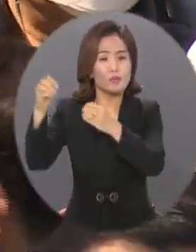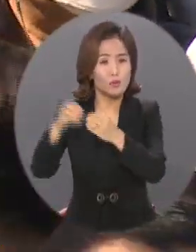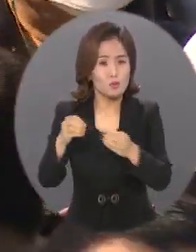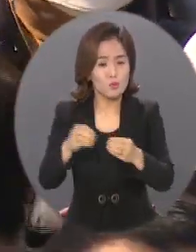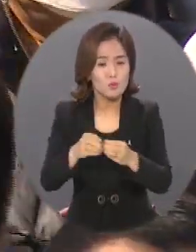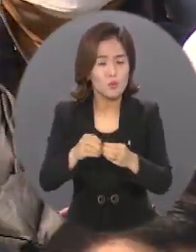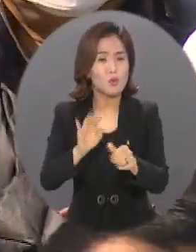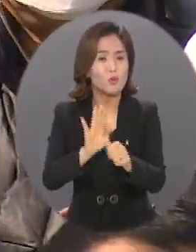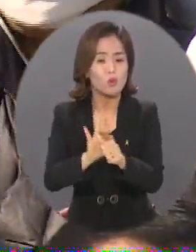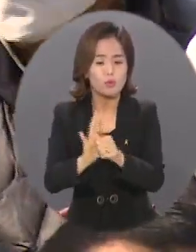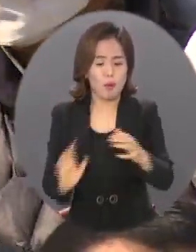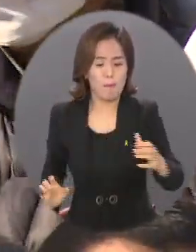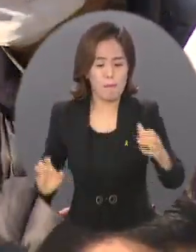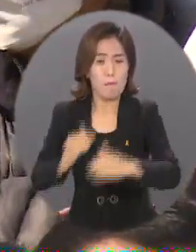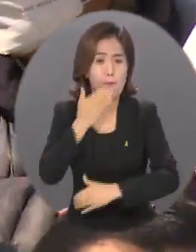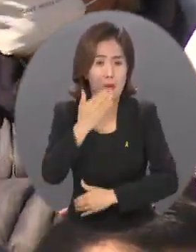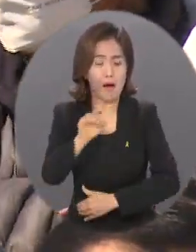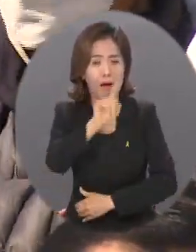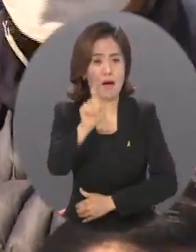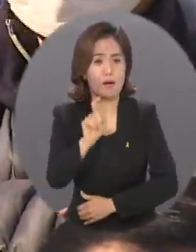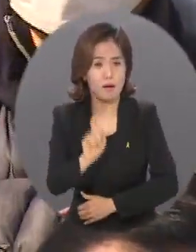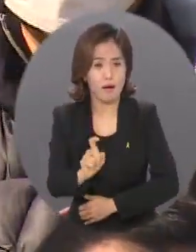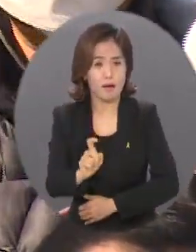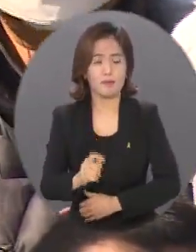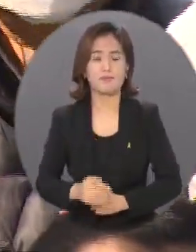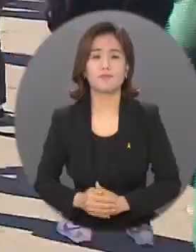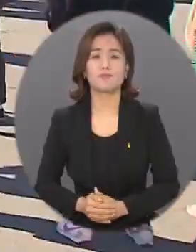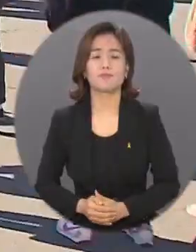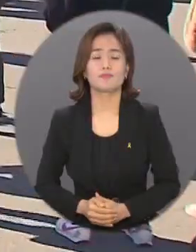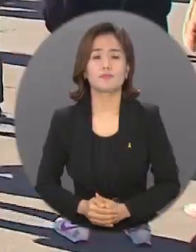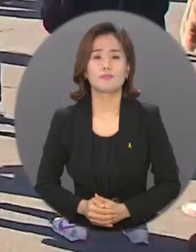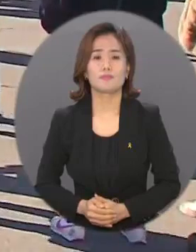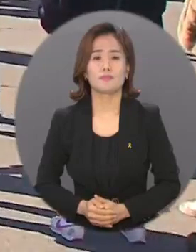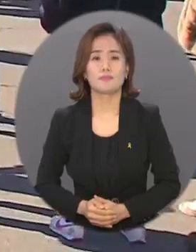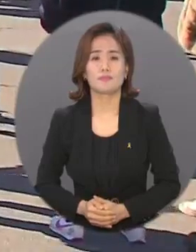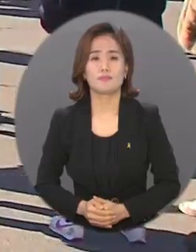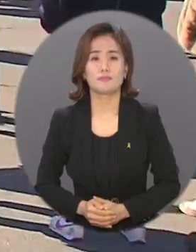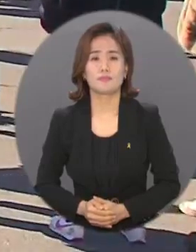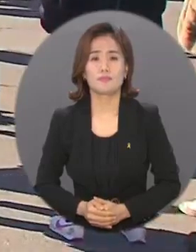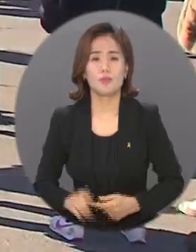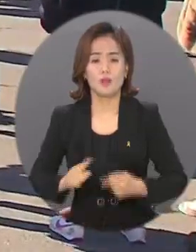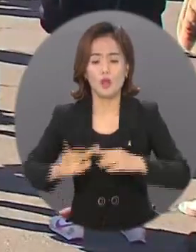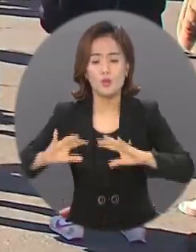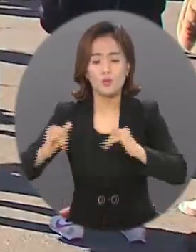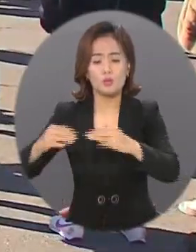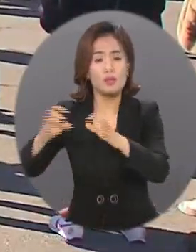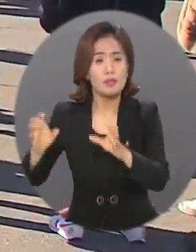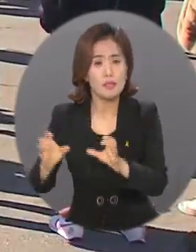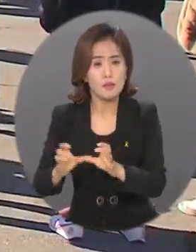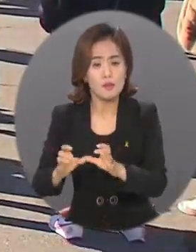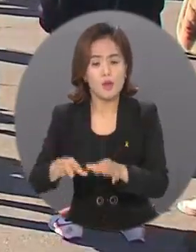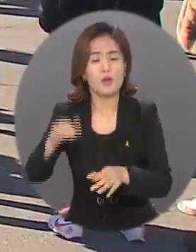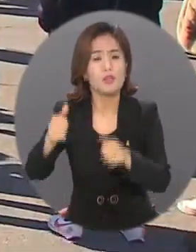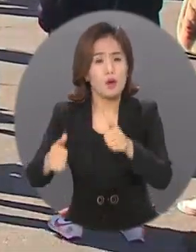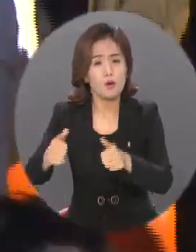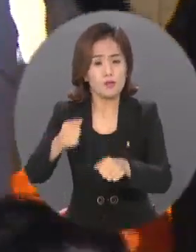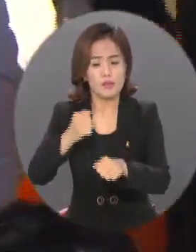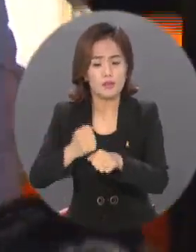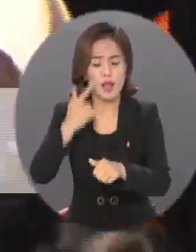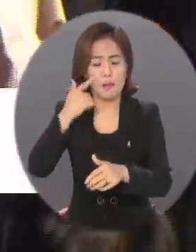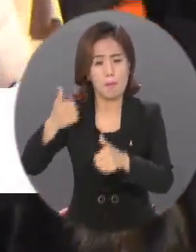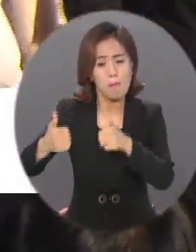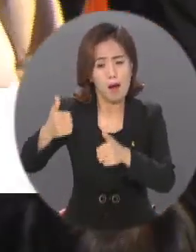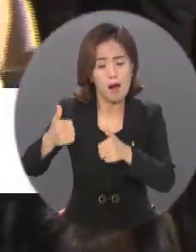전통적 지지층의 결집으로 이어질 가능성이 점쳐지고 있습니다. 옛 국민의당을 통해 경쟁과